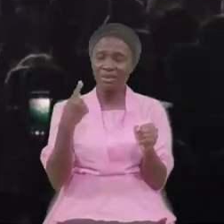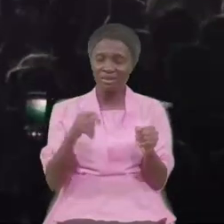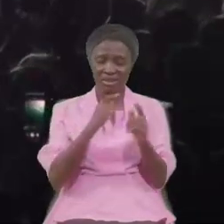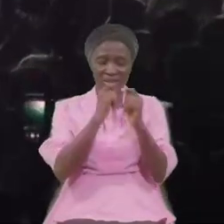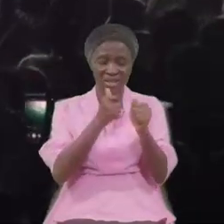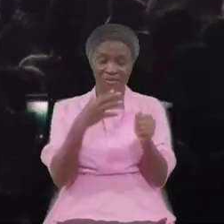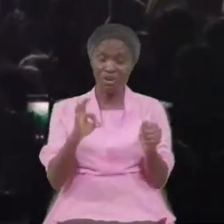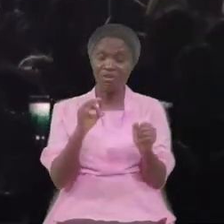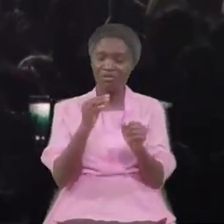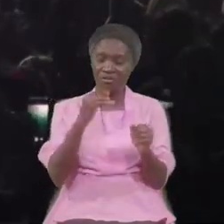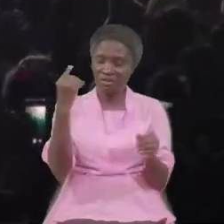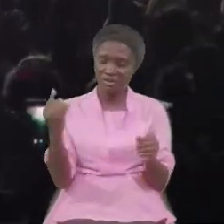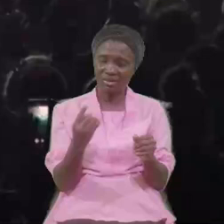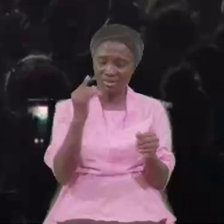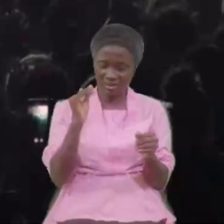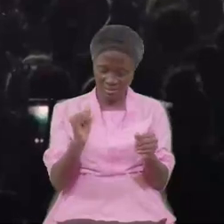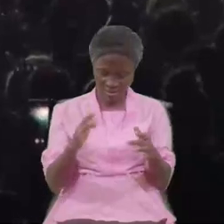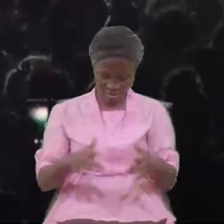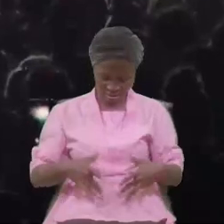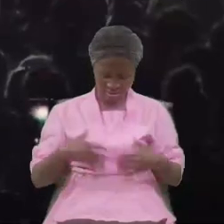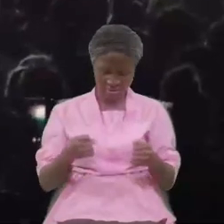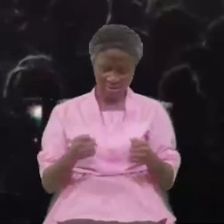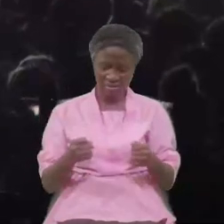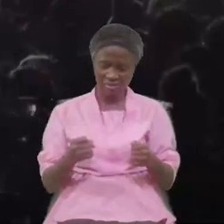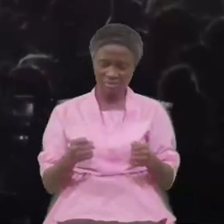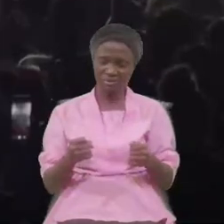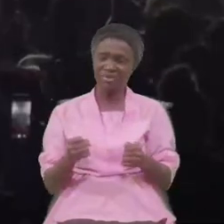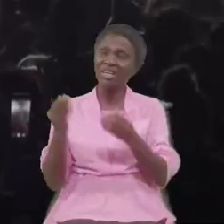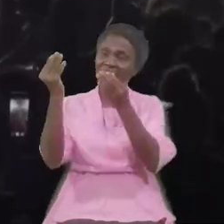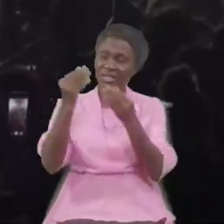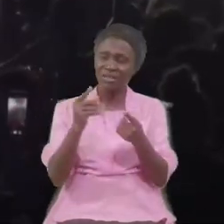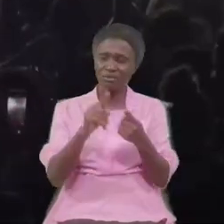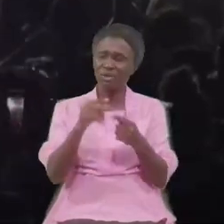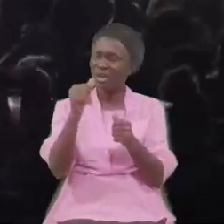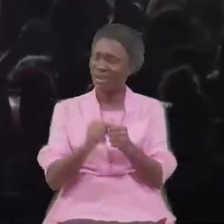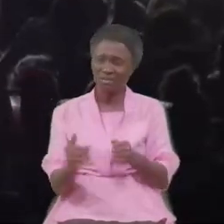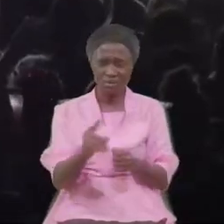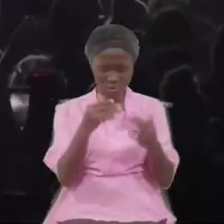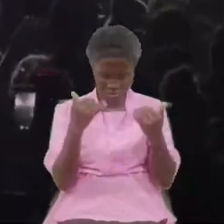Le don de la vie éternelle. Accorde cela à tout le monde maintenant.